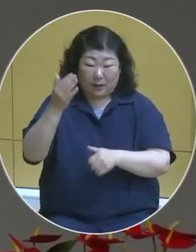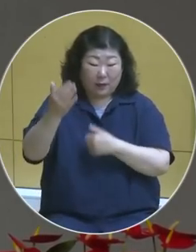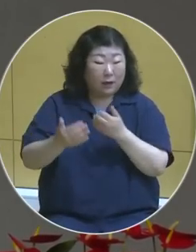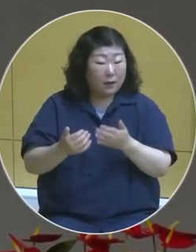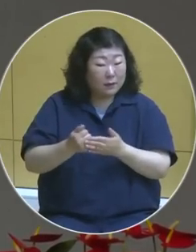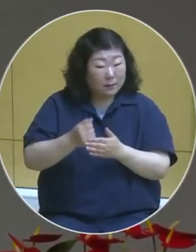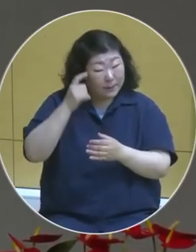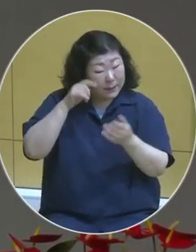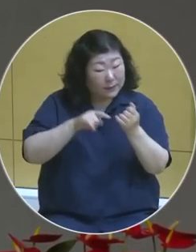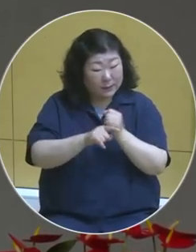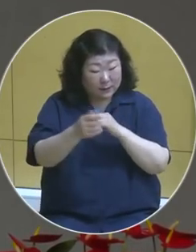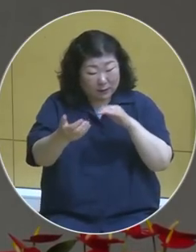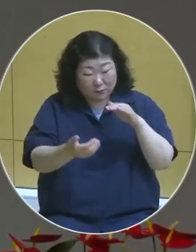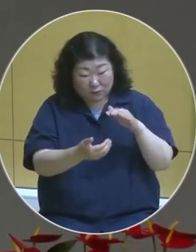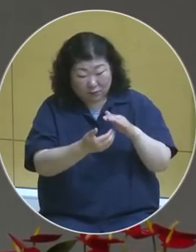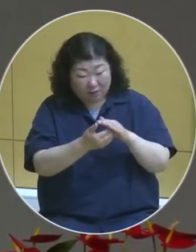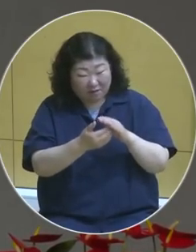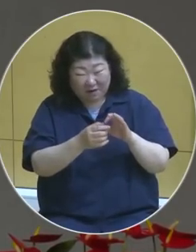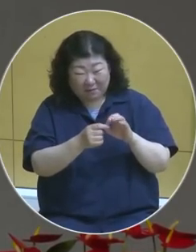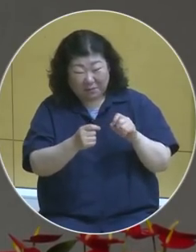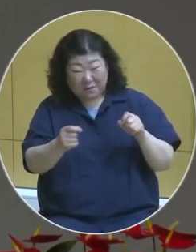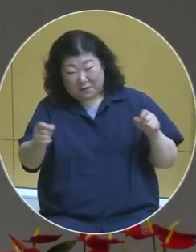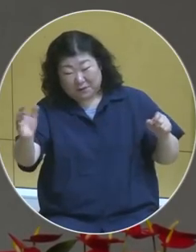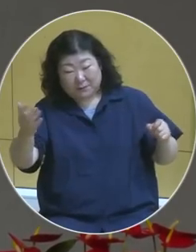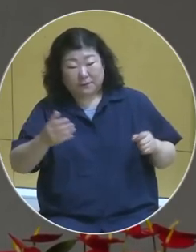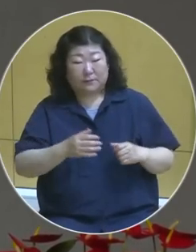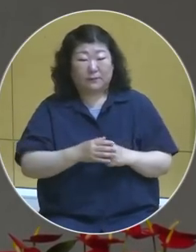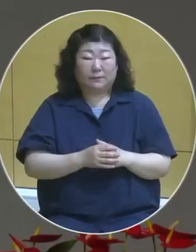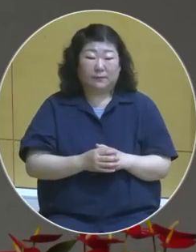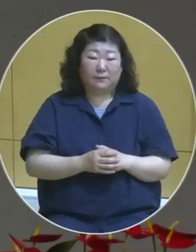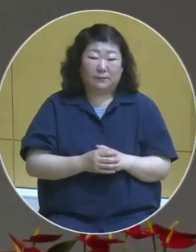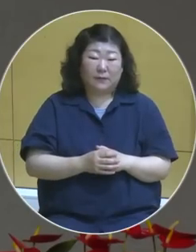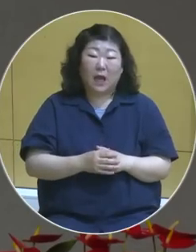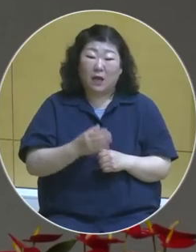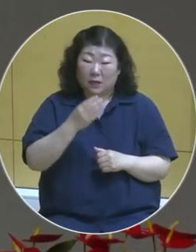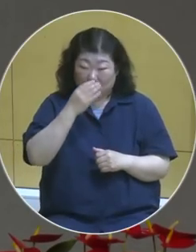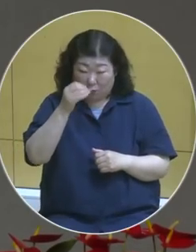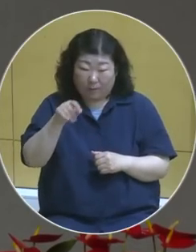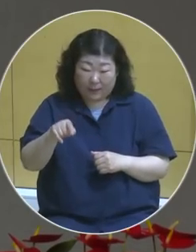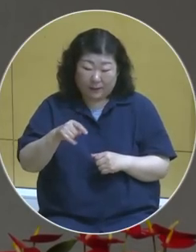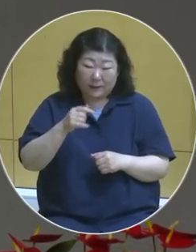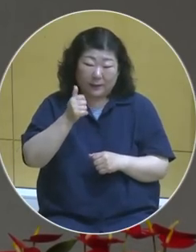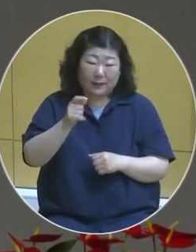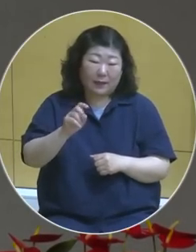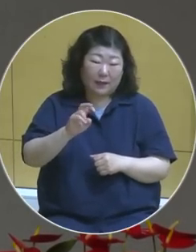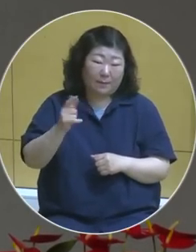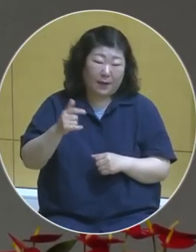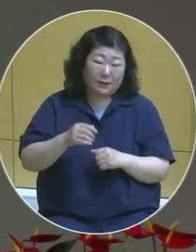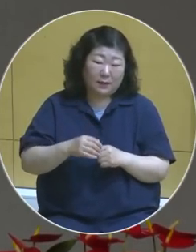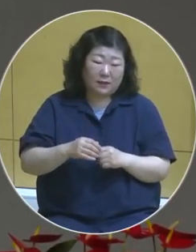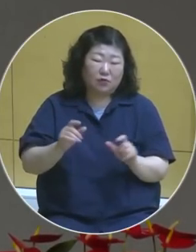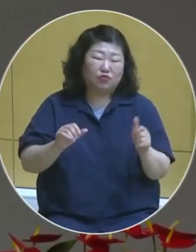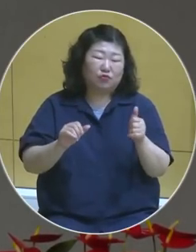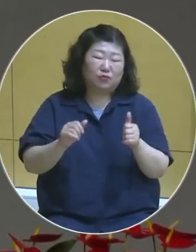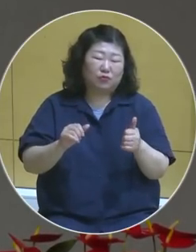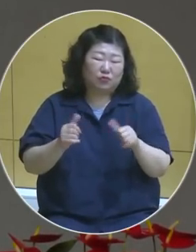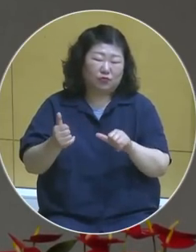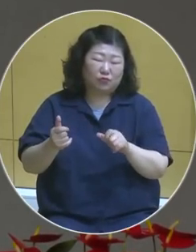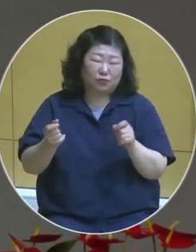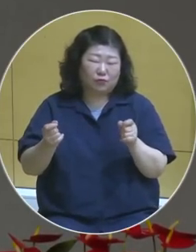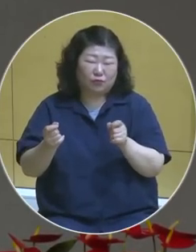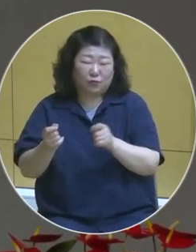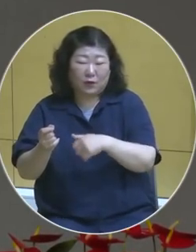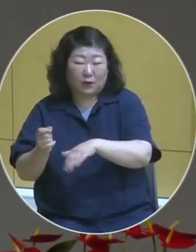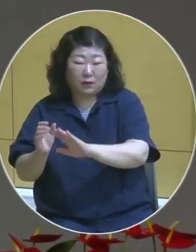데서 멀어지게 되는 것을 보게 됩니다. 이 교만이 하만을 점점 죽음과 파멸로 몰아가는 것을 봅니다. 잠언 16장